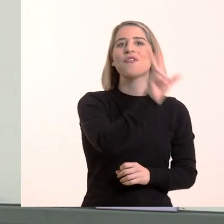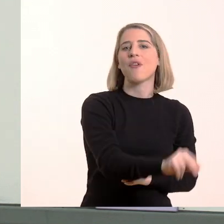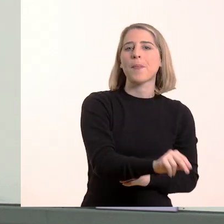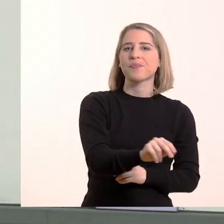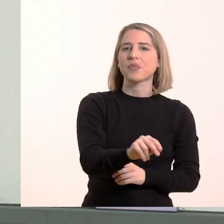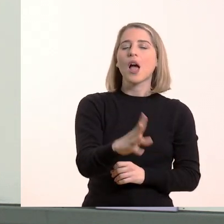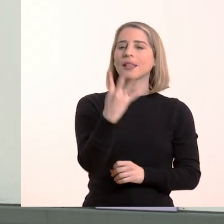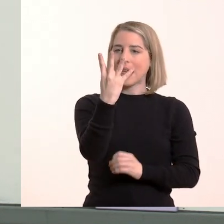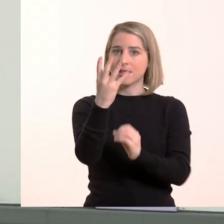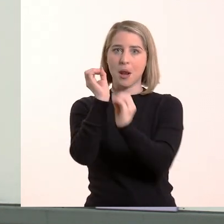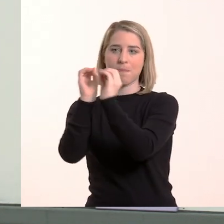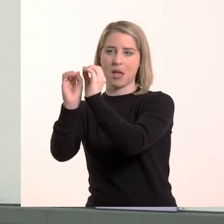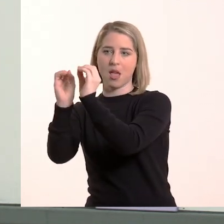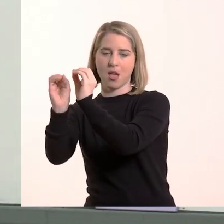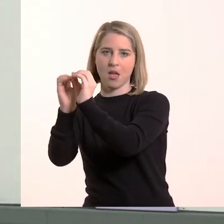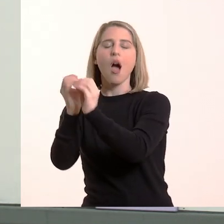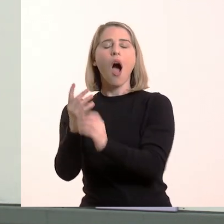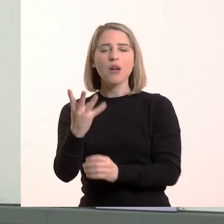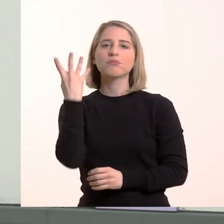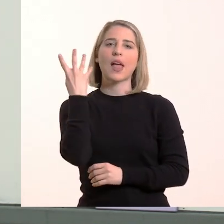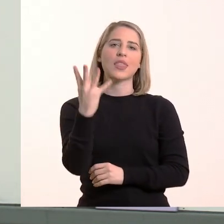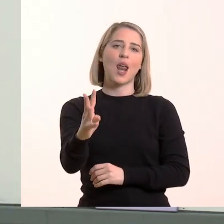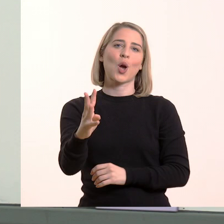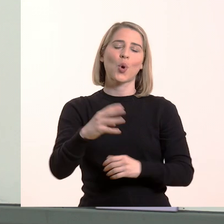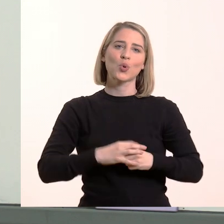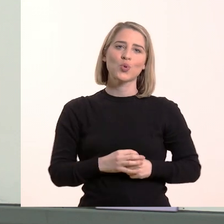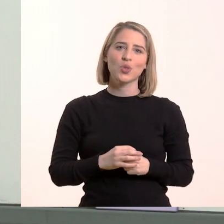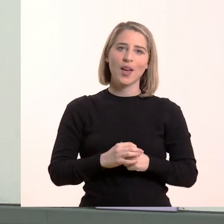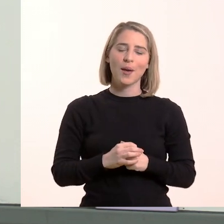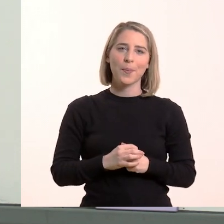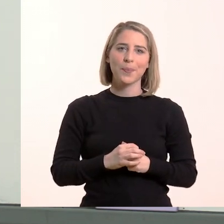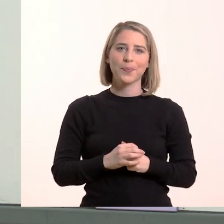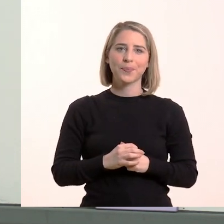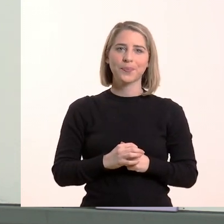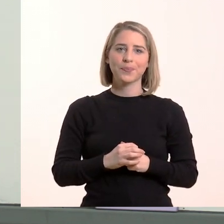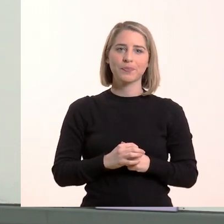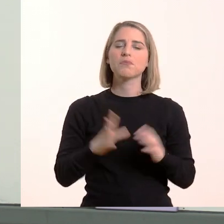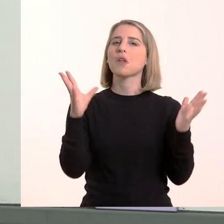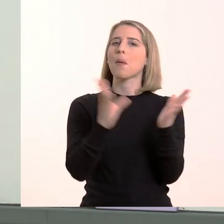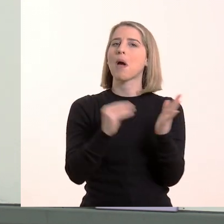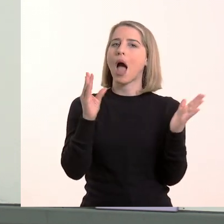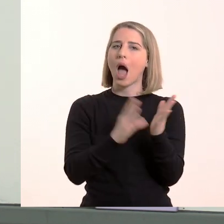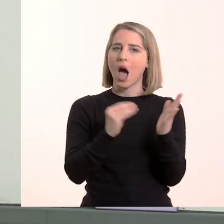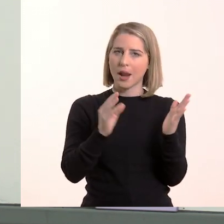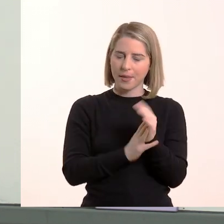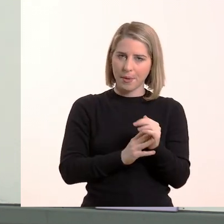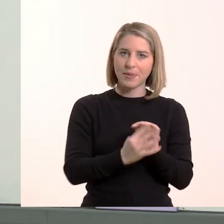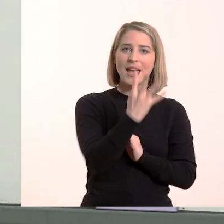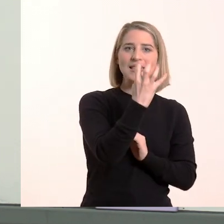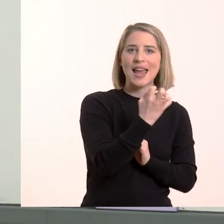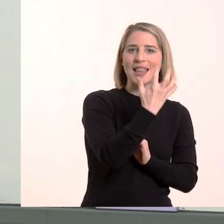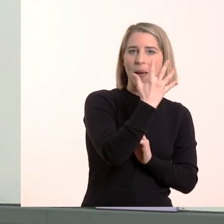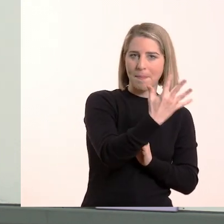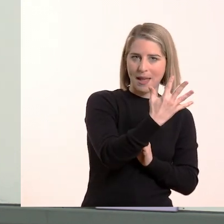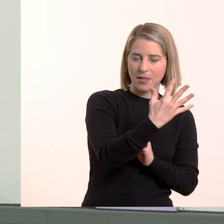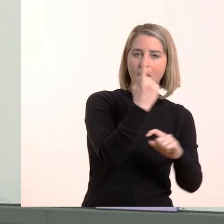1, 2. Άρα 4 επί 100, 400. Ας πούμε ότι έχουμε 45